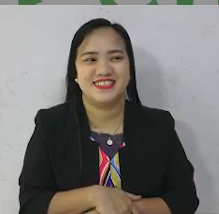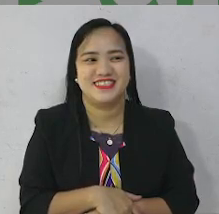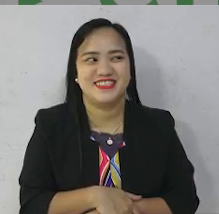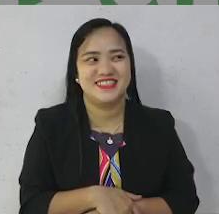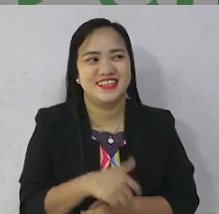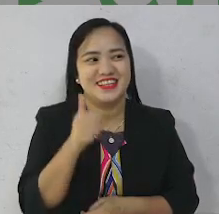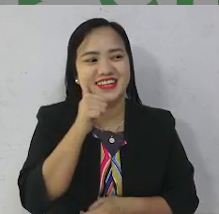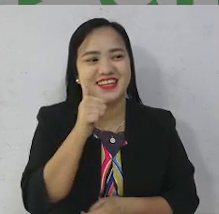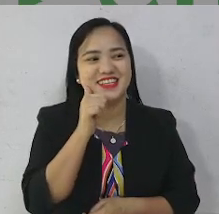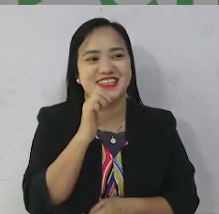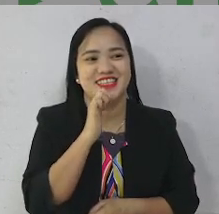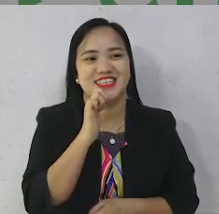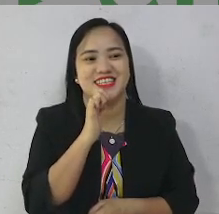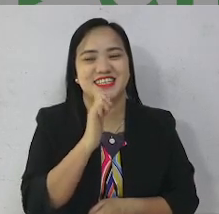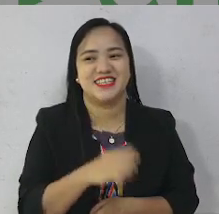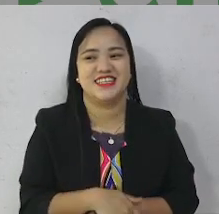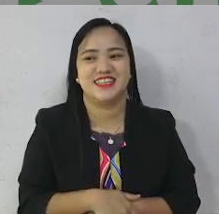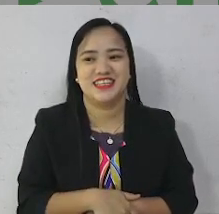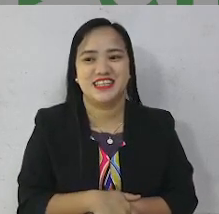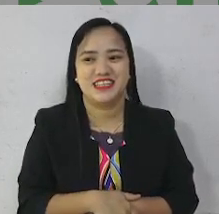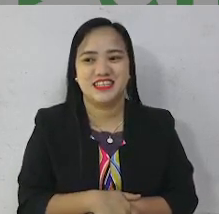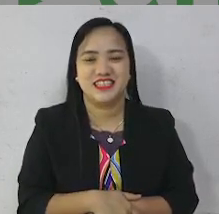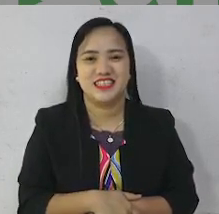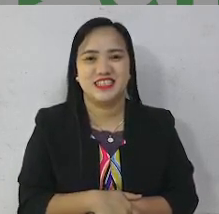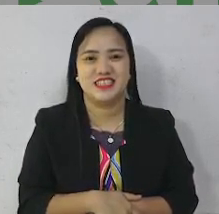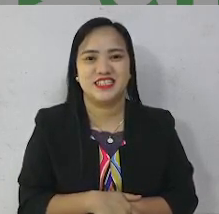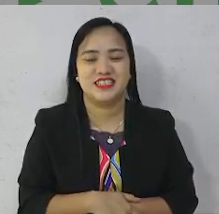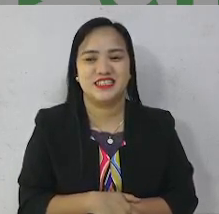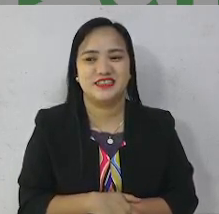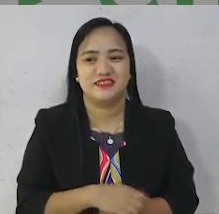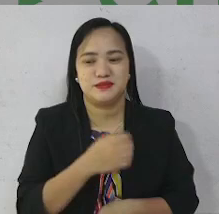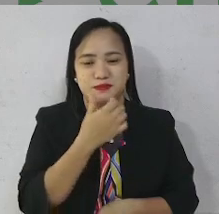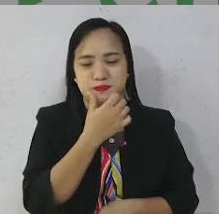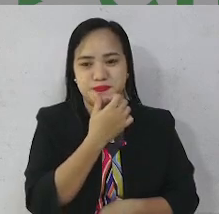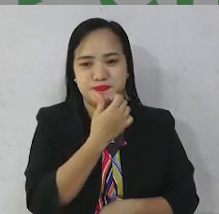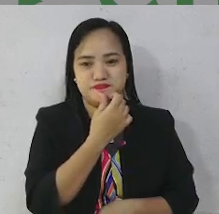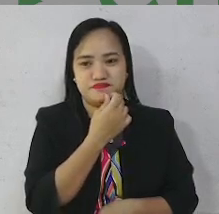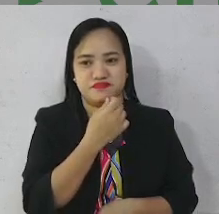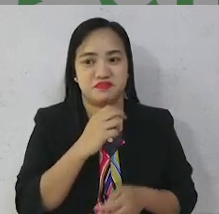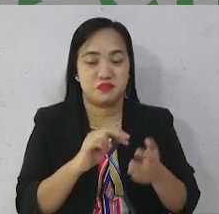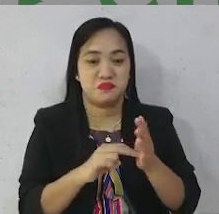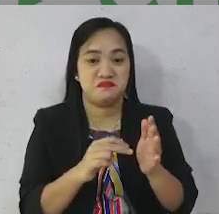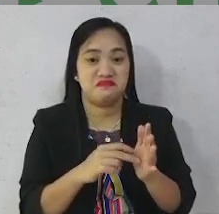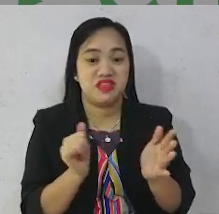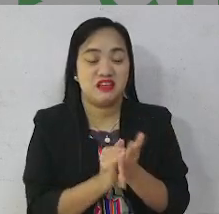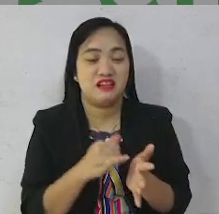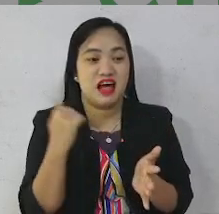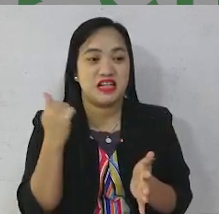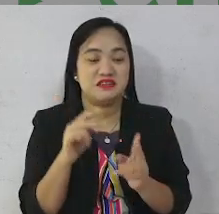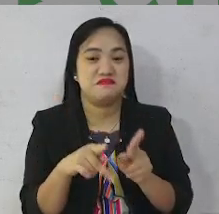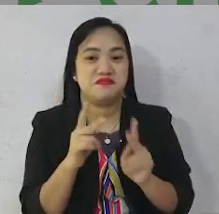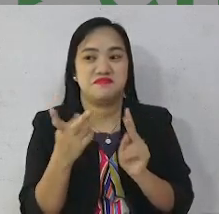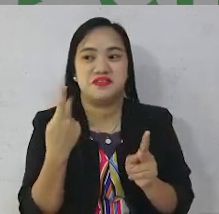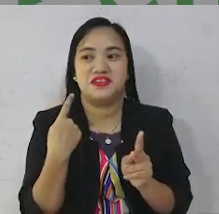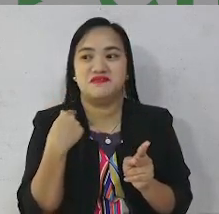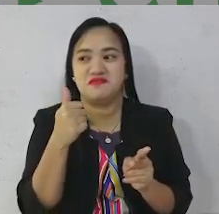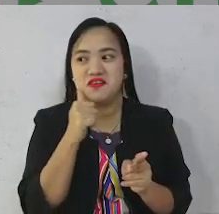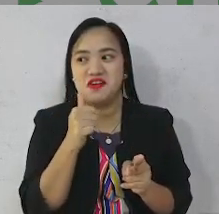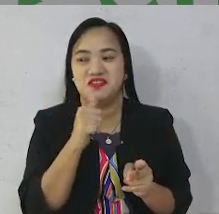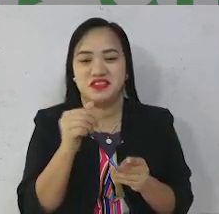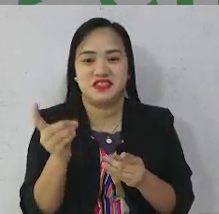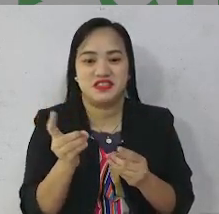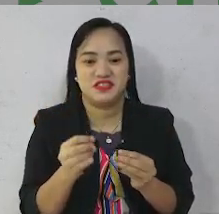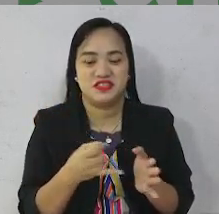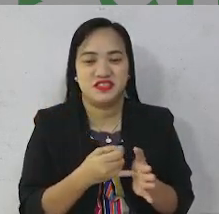nga ano ba to ha h Siguro may mga kaugalian siguro dito sa loob ng s